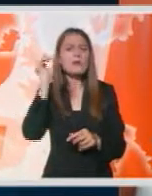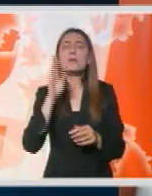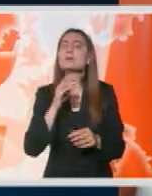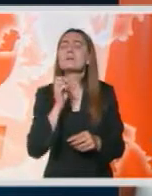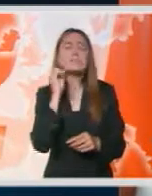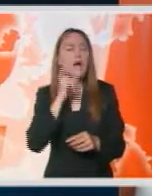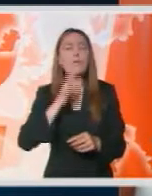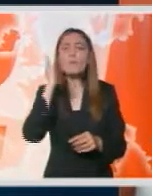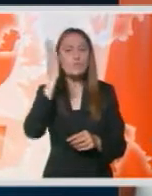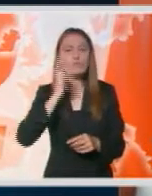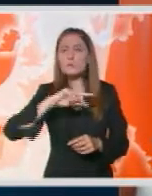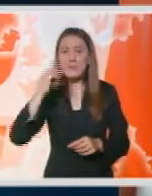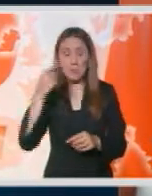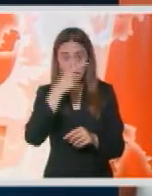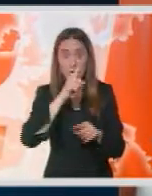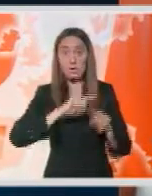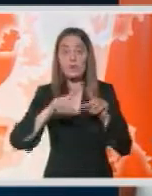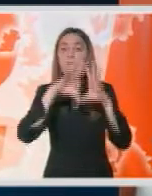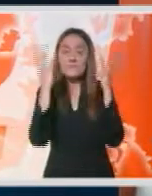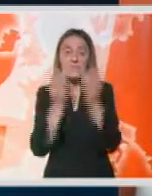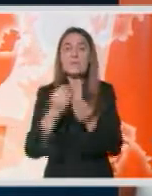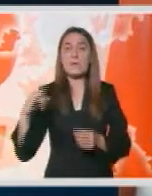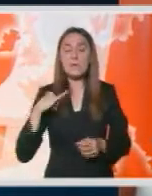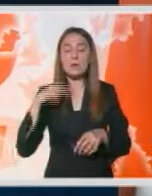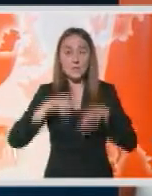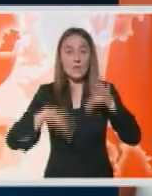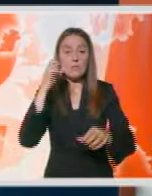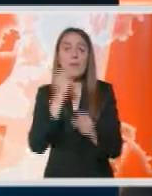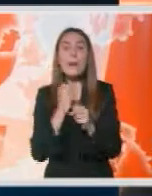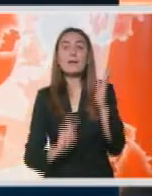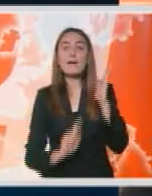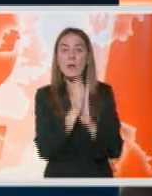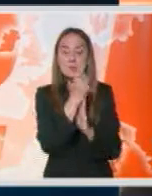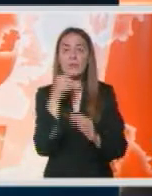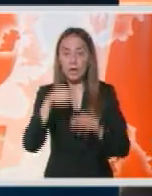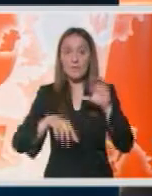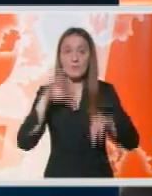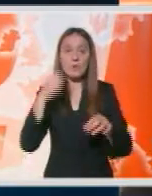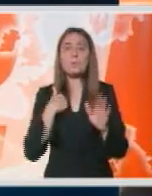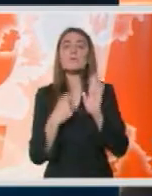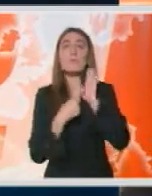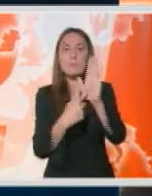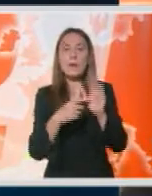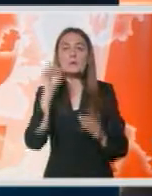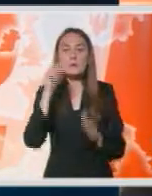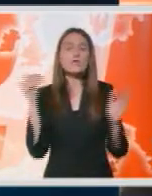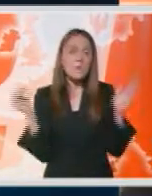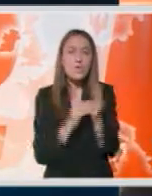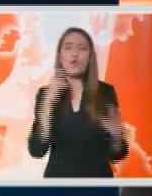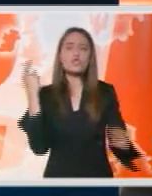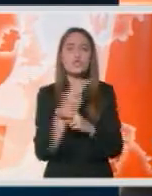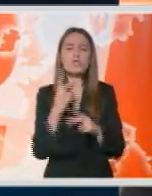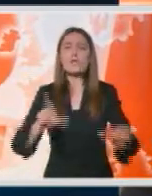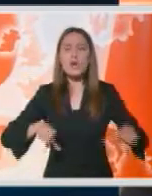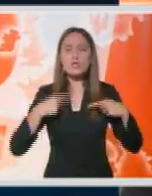Iz tog razloga su svi zainteresovani da na ovim izborima naprave rezultat. Ovim izborima mi ćemo pokazati da smo još država, da još